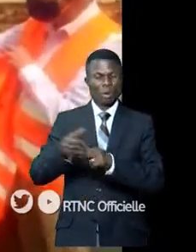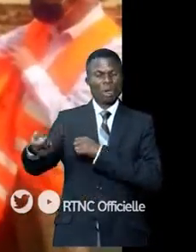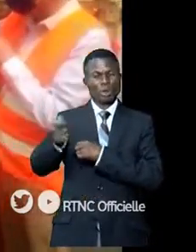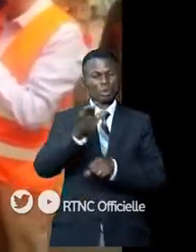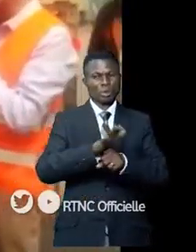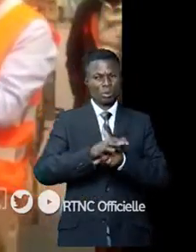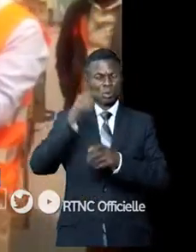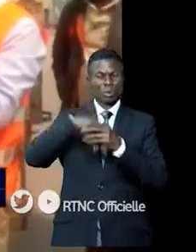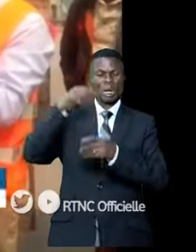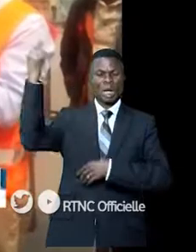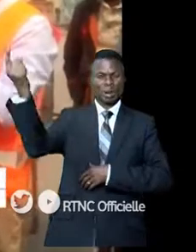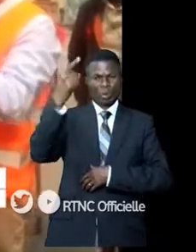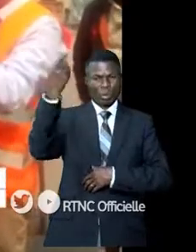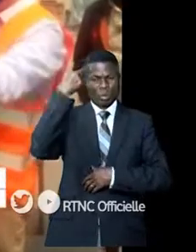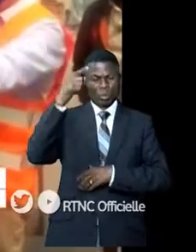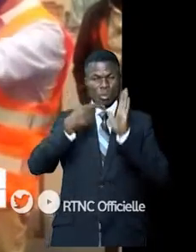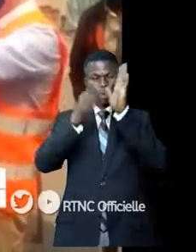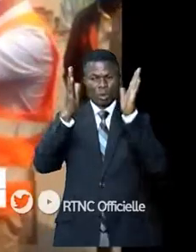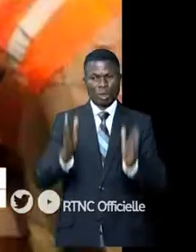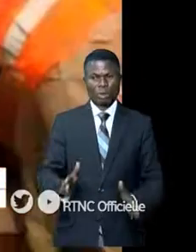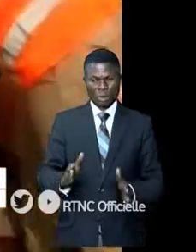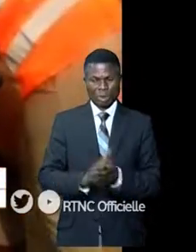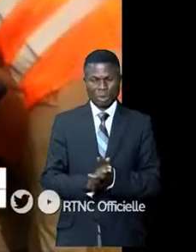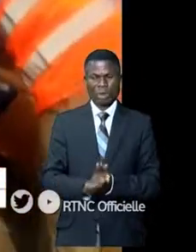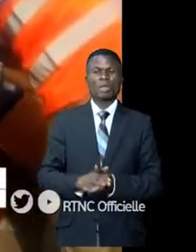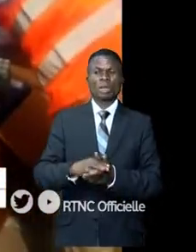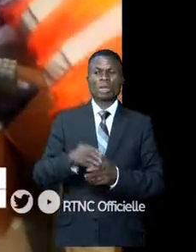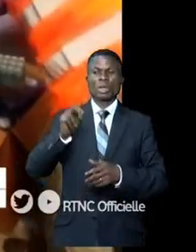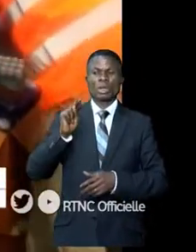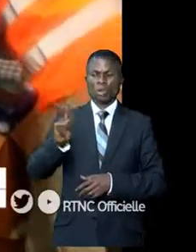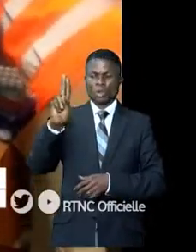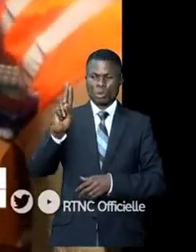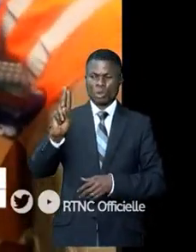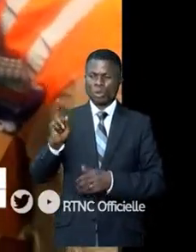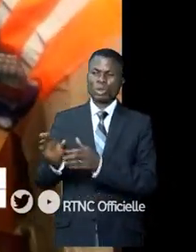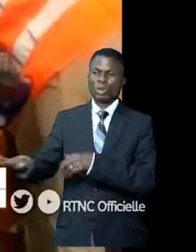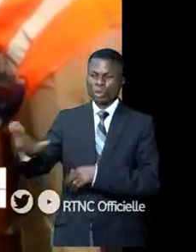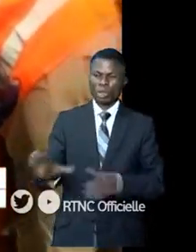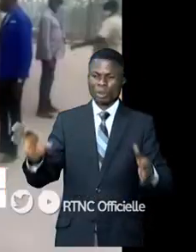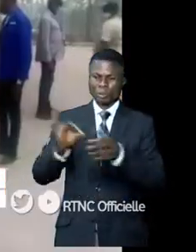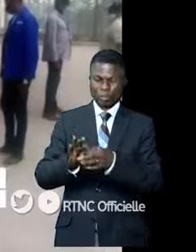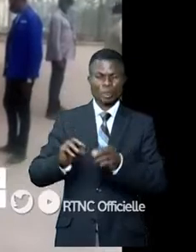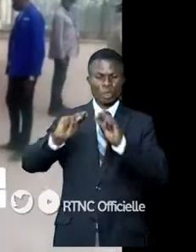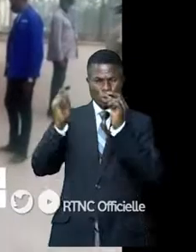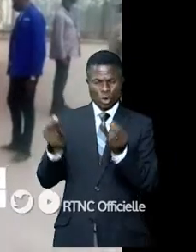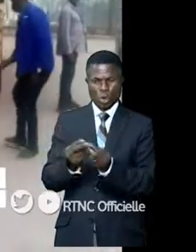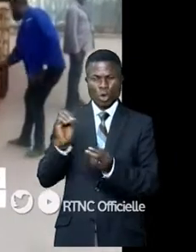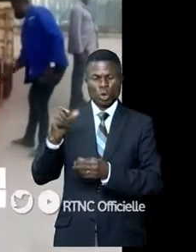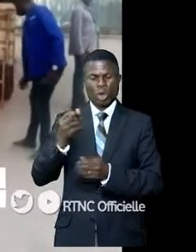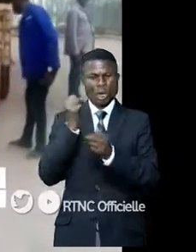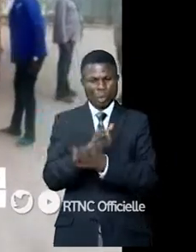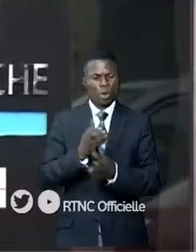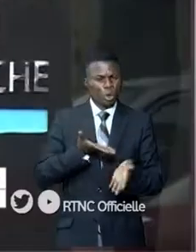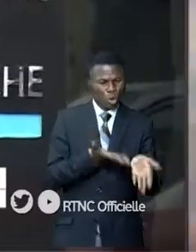à travers le monde. Pour les représentants de l'UNICEF, Edouard Beybeder, son institution reste disponible et